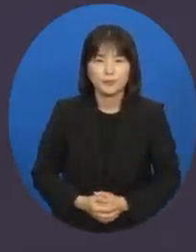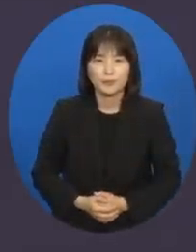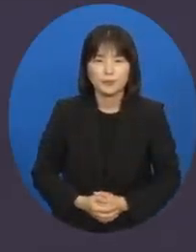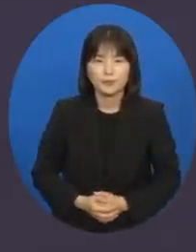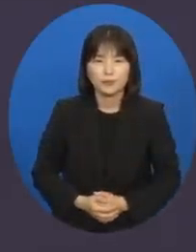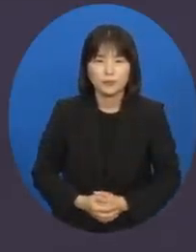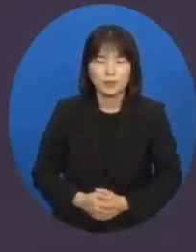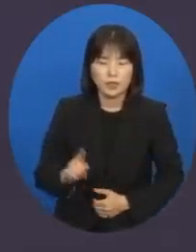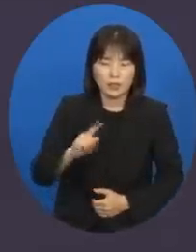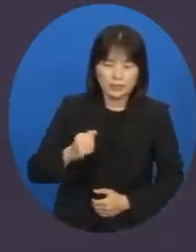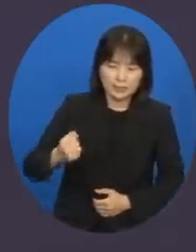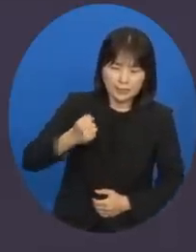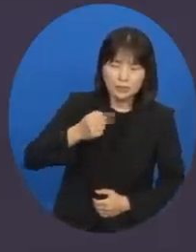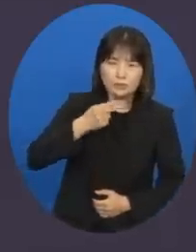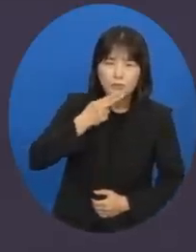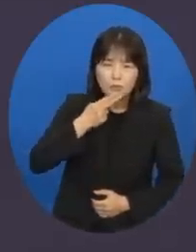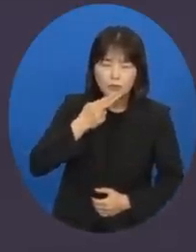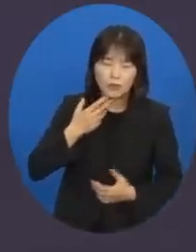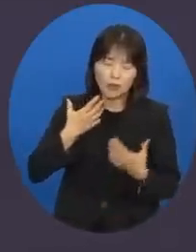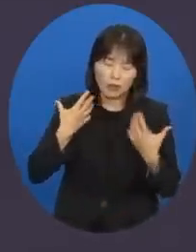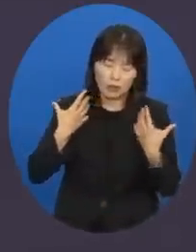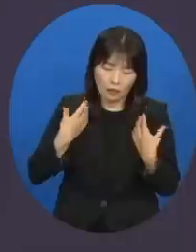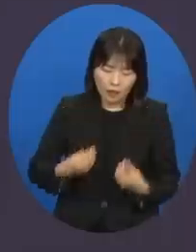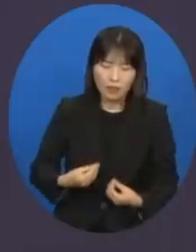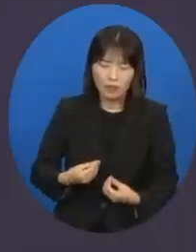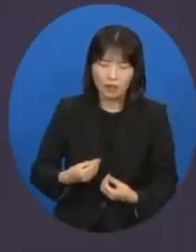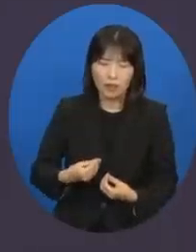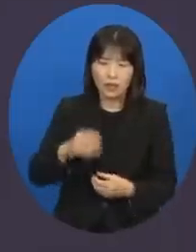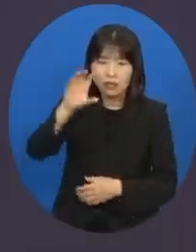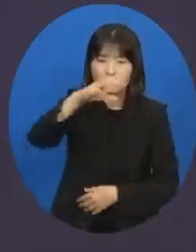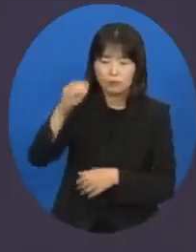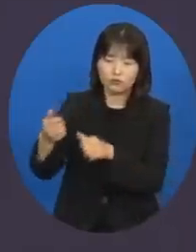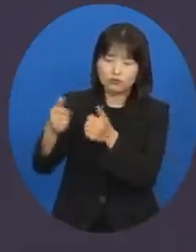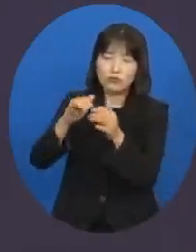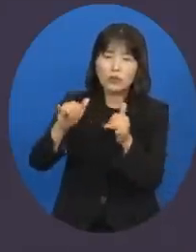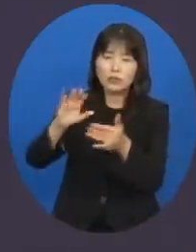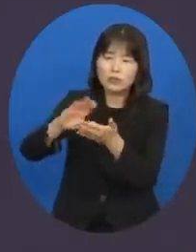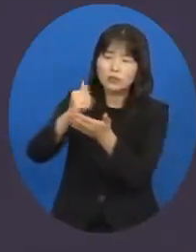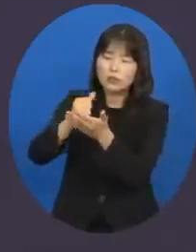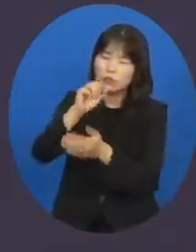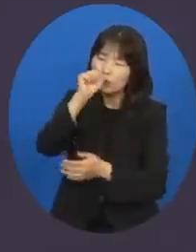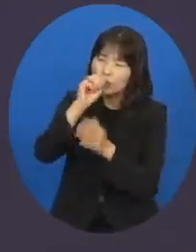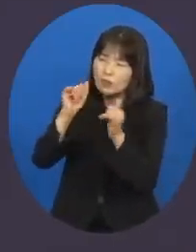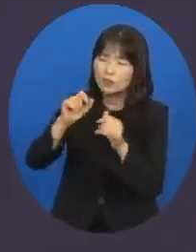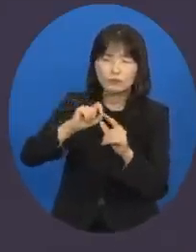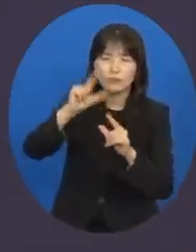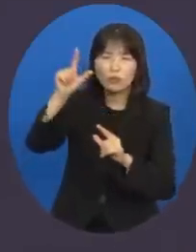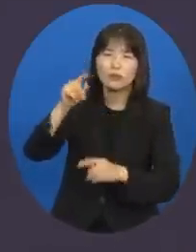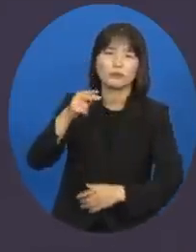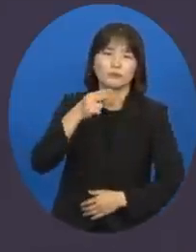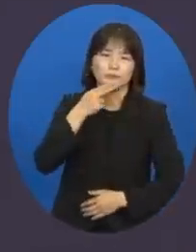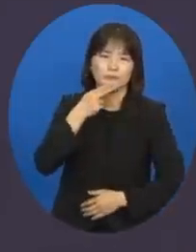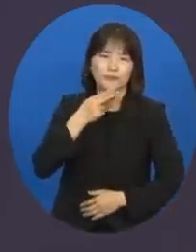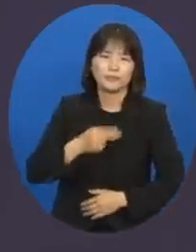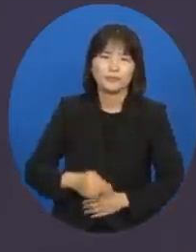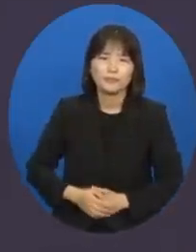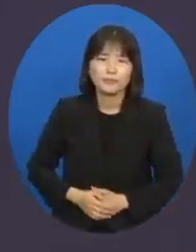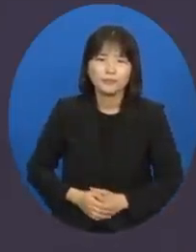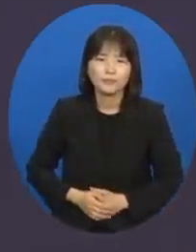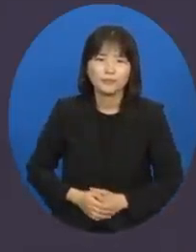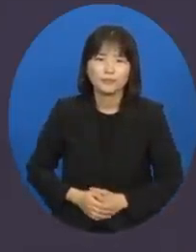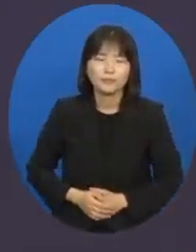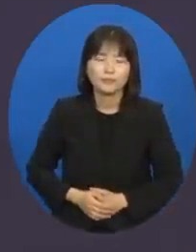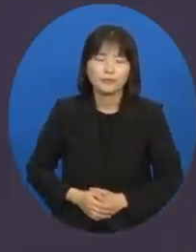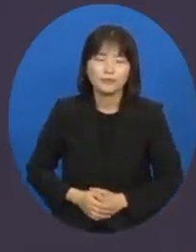아무런 힘 없이 무기력하게 십자가에서 죽어가는 그리스도를 선호하는 분은요 거의 없는 거죠. 거의 없습니다.